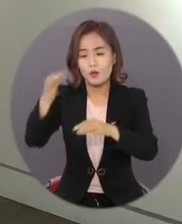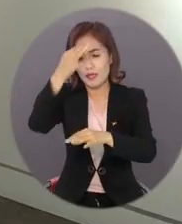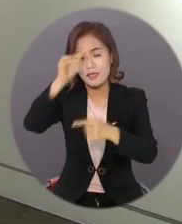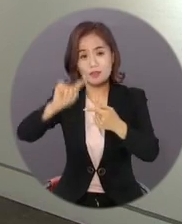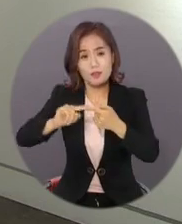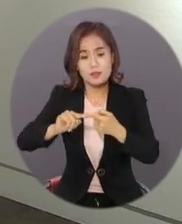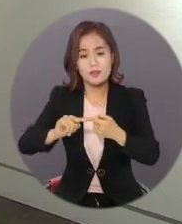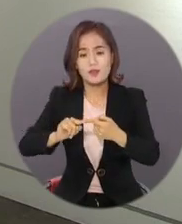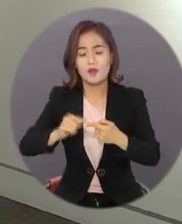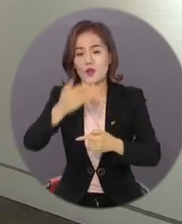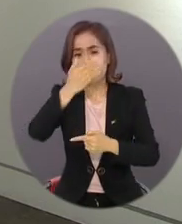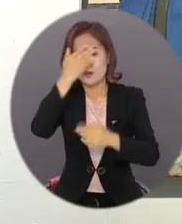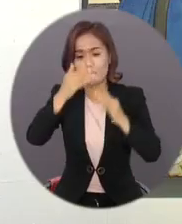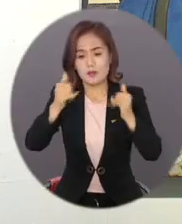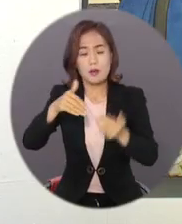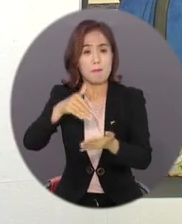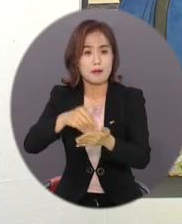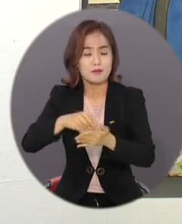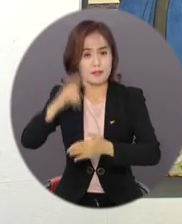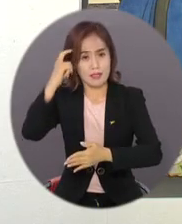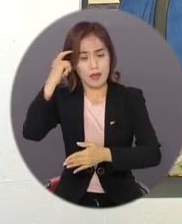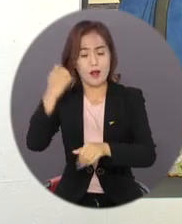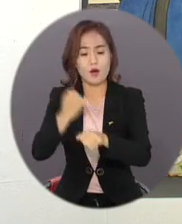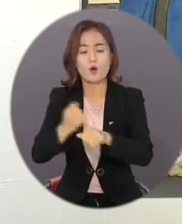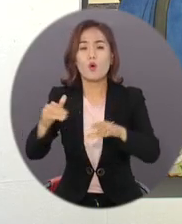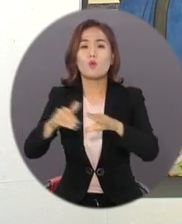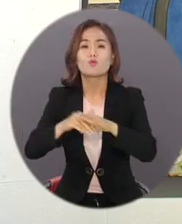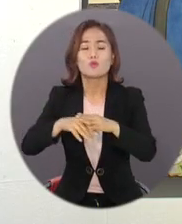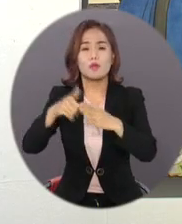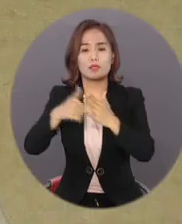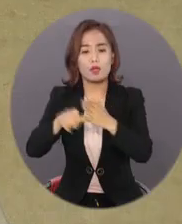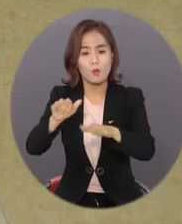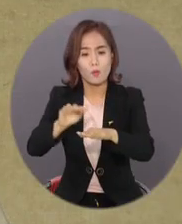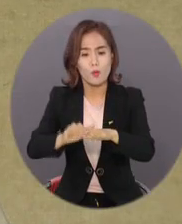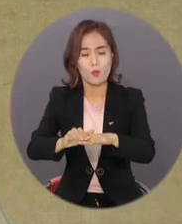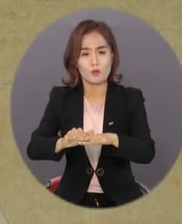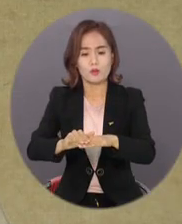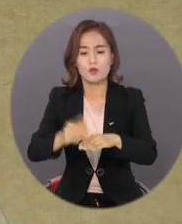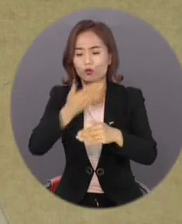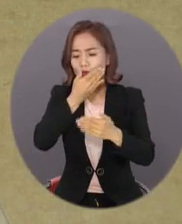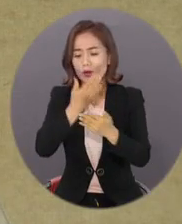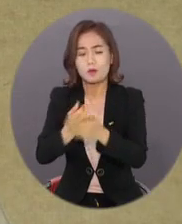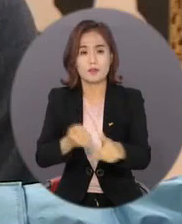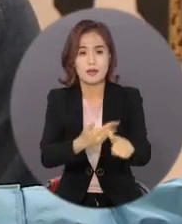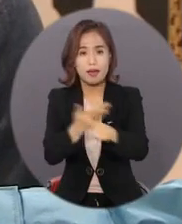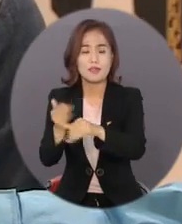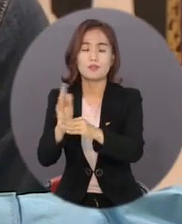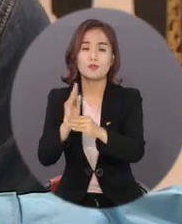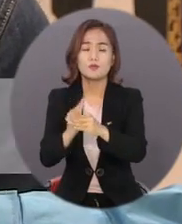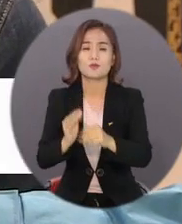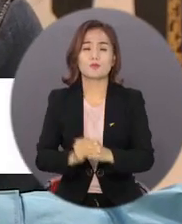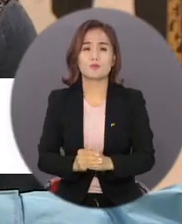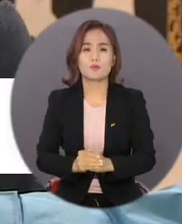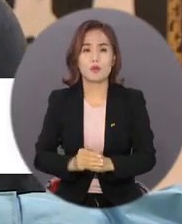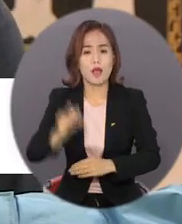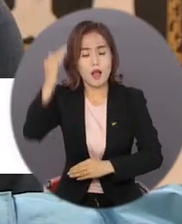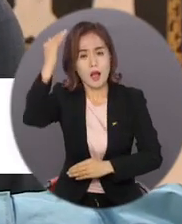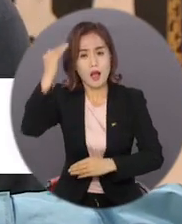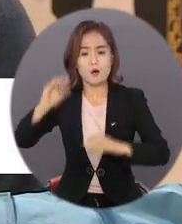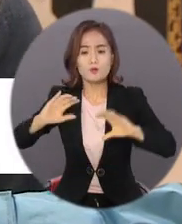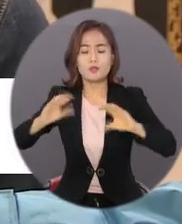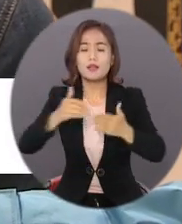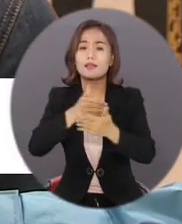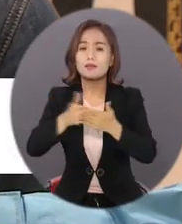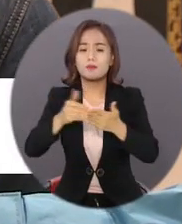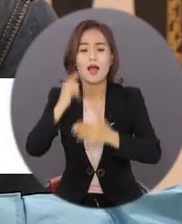청년 작가들의 반성 어린 시각과 함께 문화재 보존과 복원의 중요성을 알리고 있습니다. 우리나라의 그림의